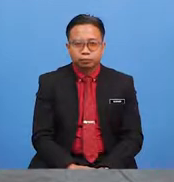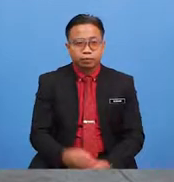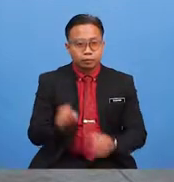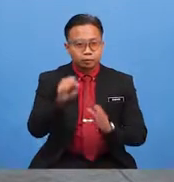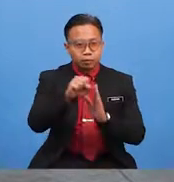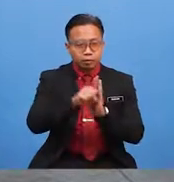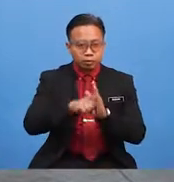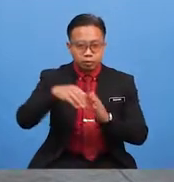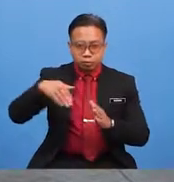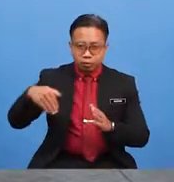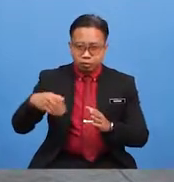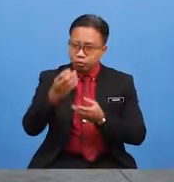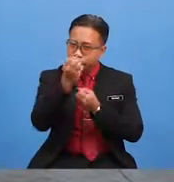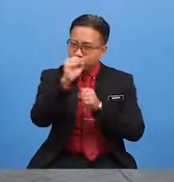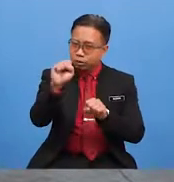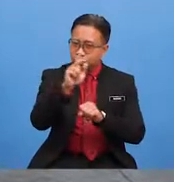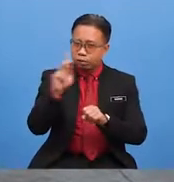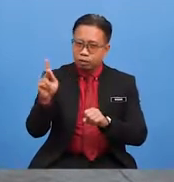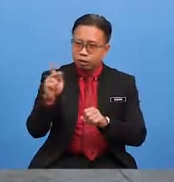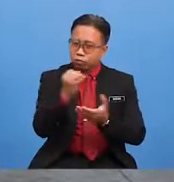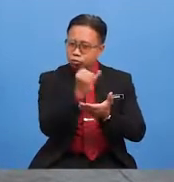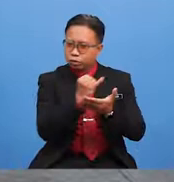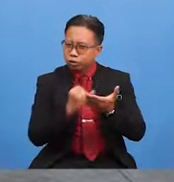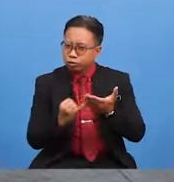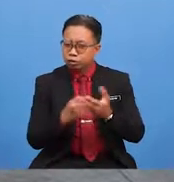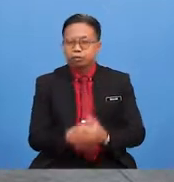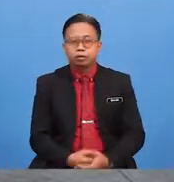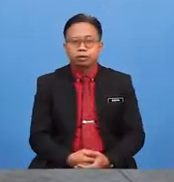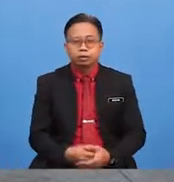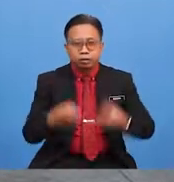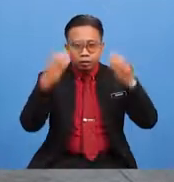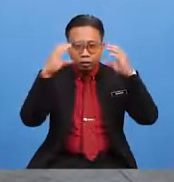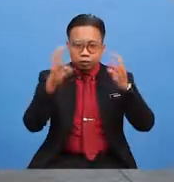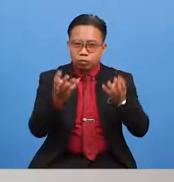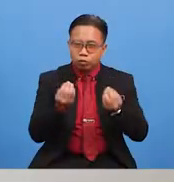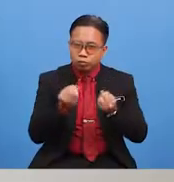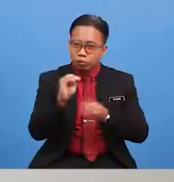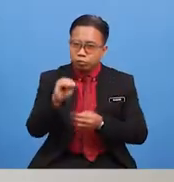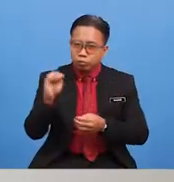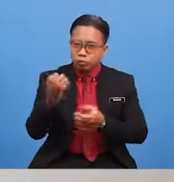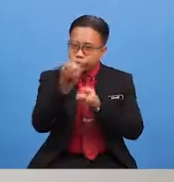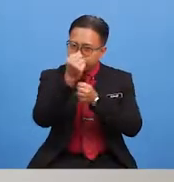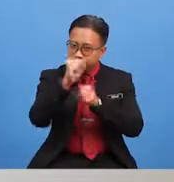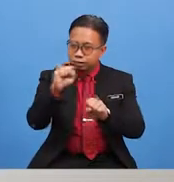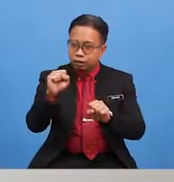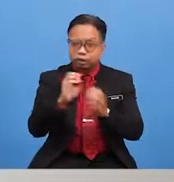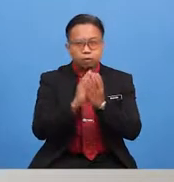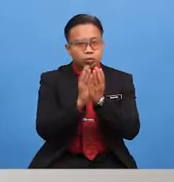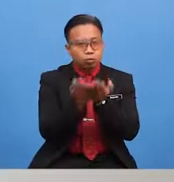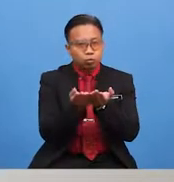Sebelum Mr. Rembrandt menyiapkan sebuah karya, cikgu mahu murid-murid sediakan